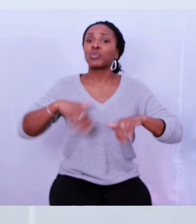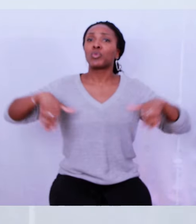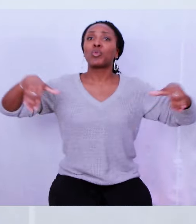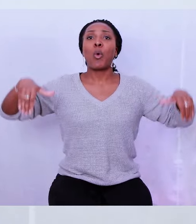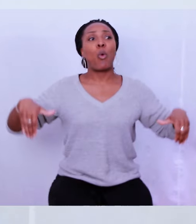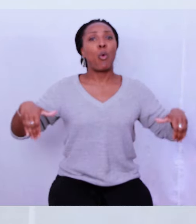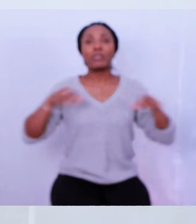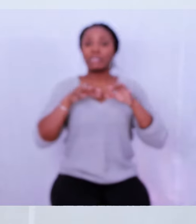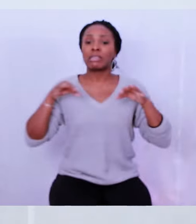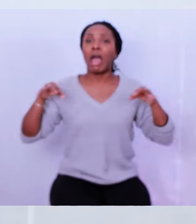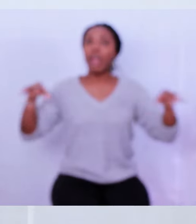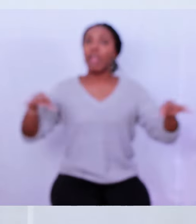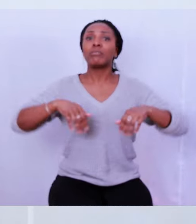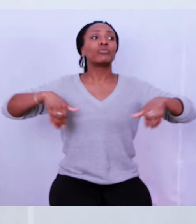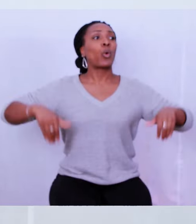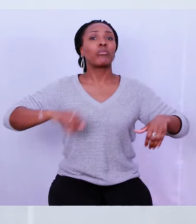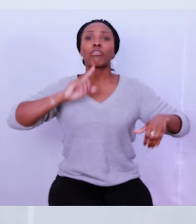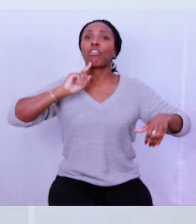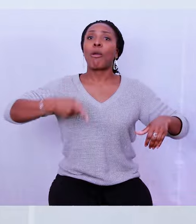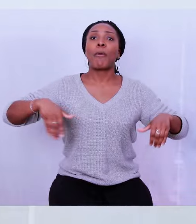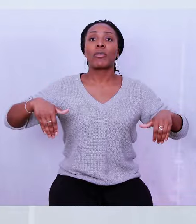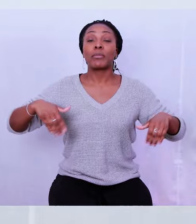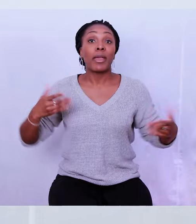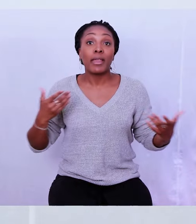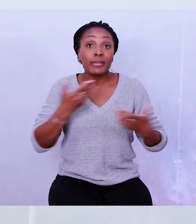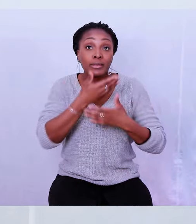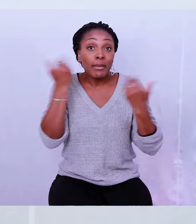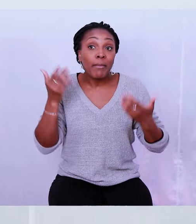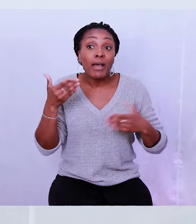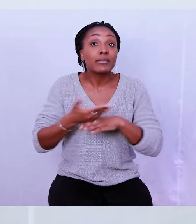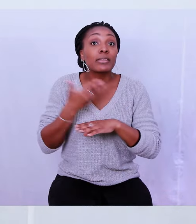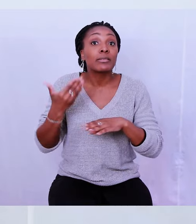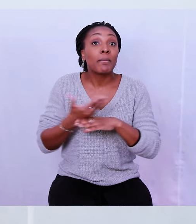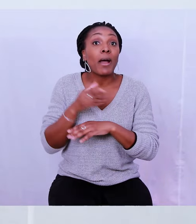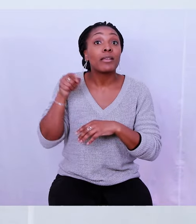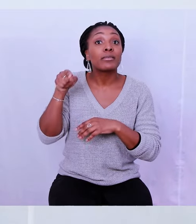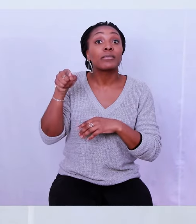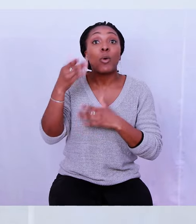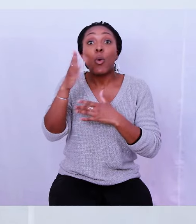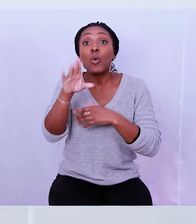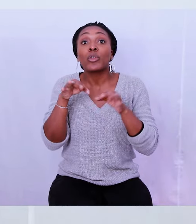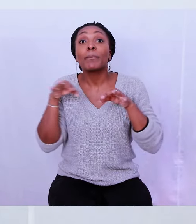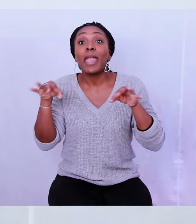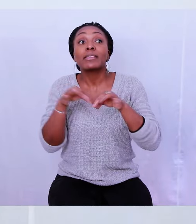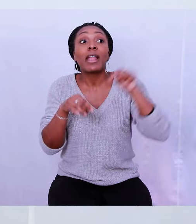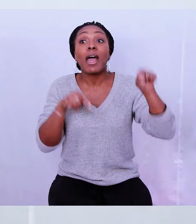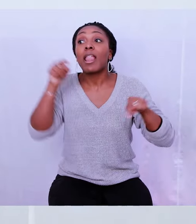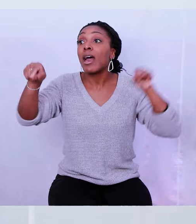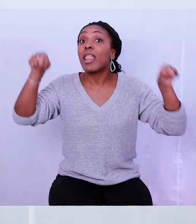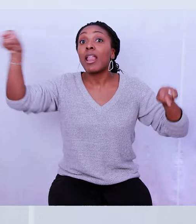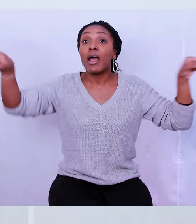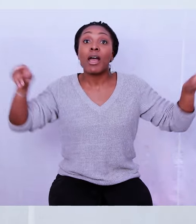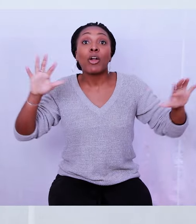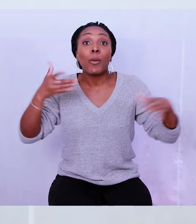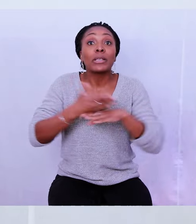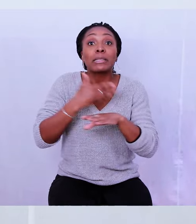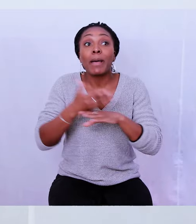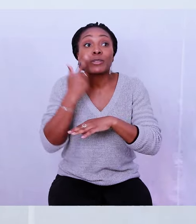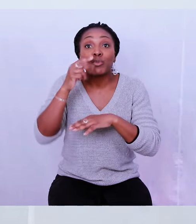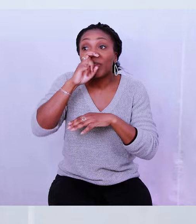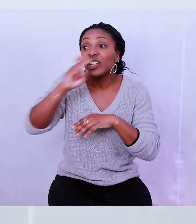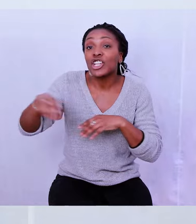pièce particulière quand il a dit ça. Il n'a pas vu ce qui se passait derrière, dans les autres pièces, comment on s'est chargé d'aller trouver Joseph,